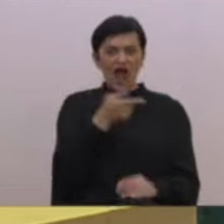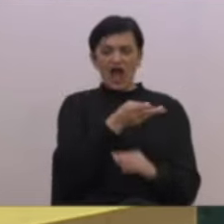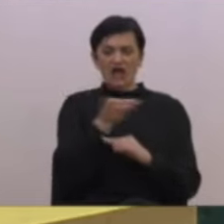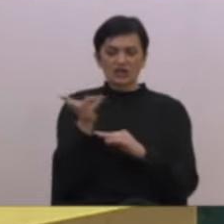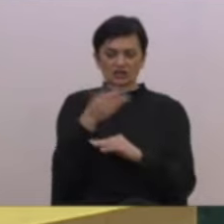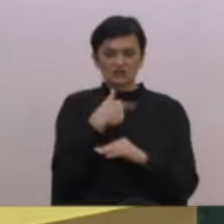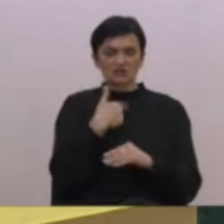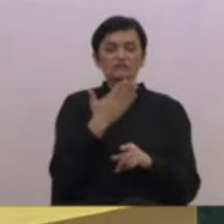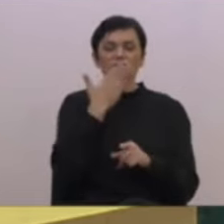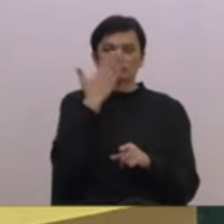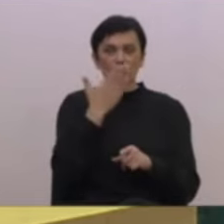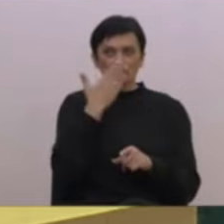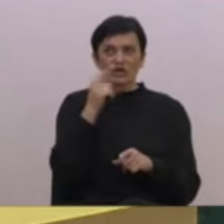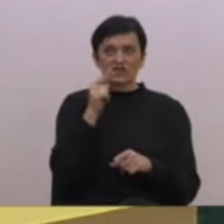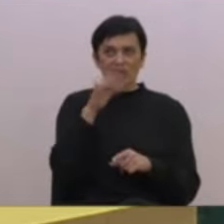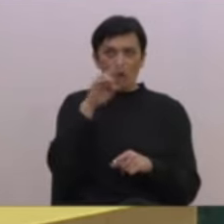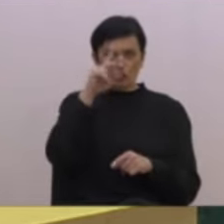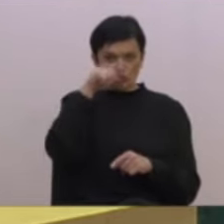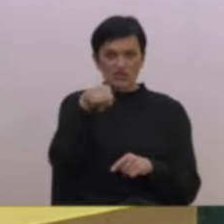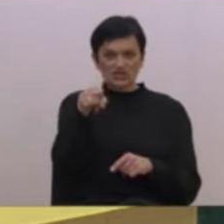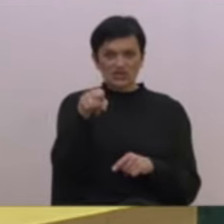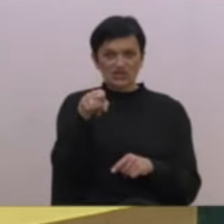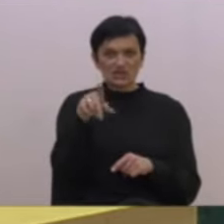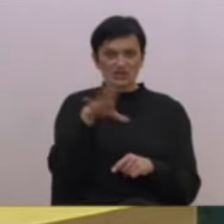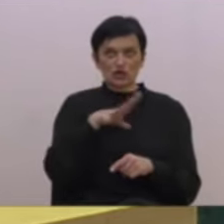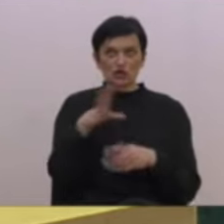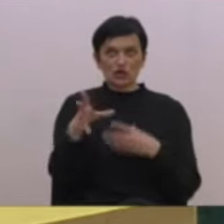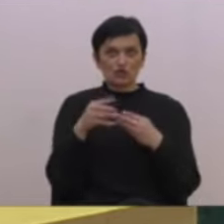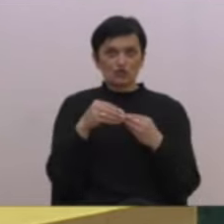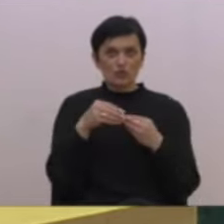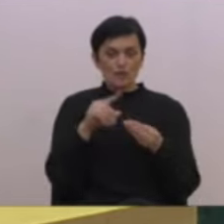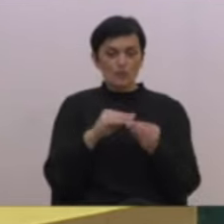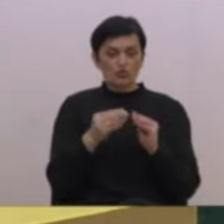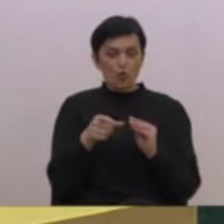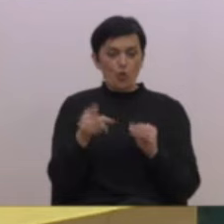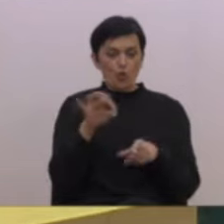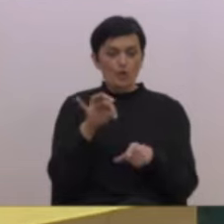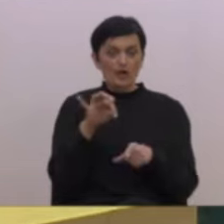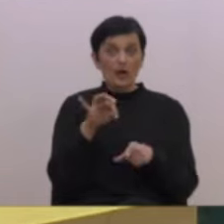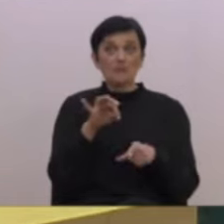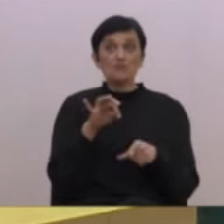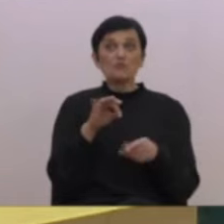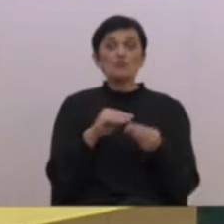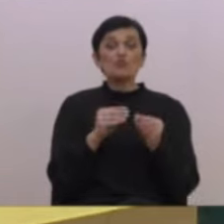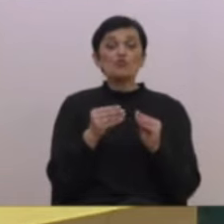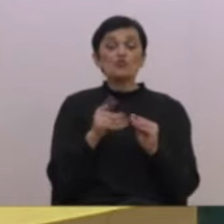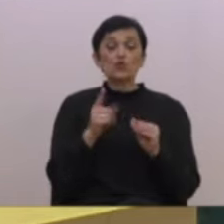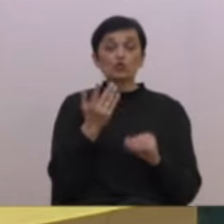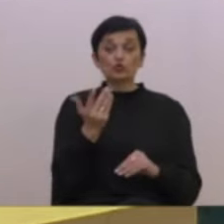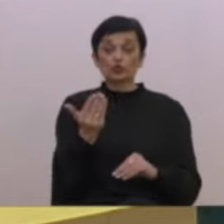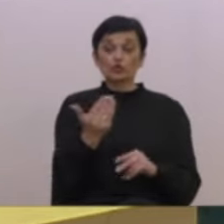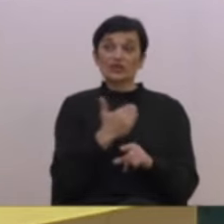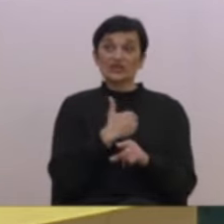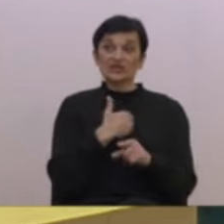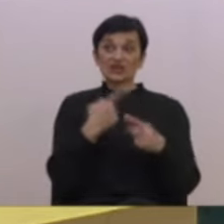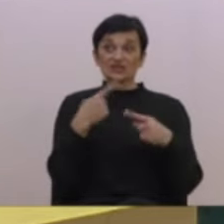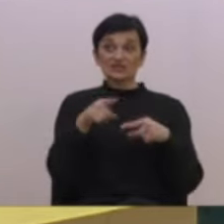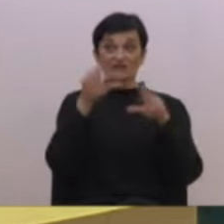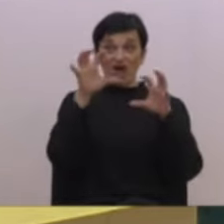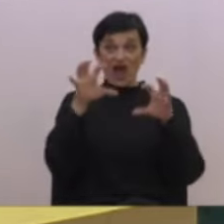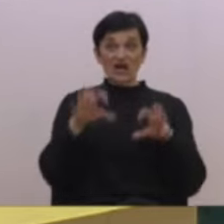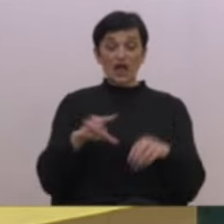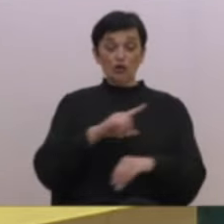ერთად გქონდა სხვა პრობლემები ამის თავობაზე. ამიტომ თემა პრობლემა არის ის, რომ თქვენ თუ გინდათ, რომ სხვა კანონში